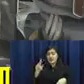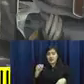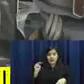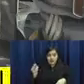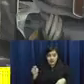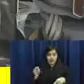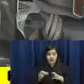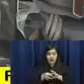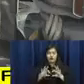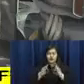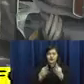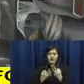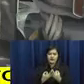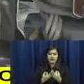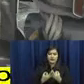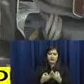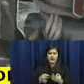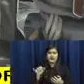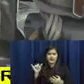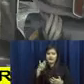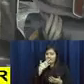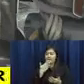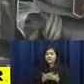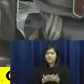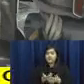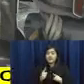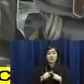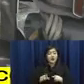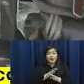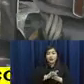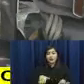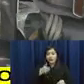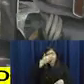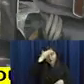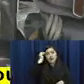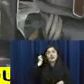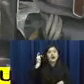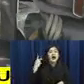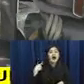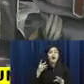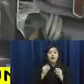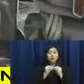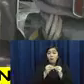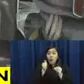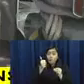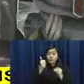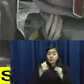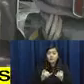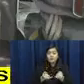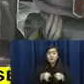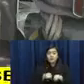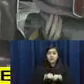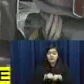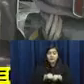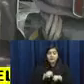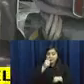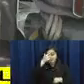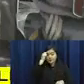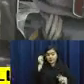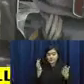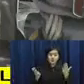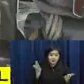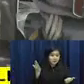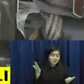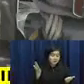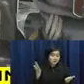yun. Pero huwag mong kalilibutan na meron pang higit dyan. Sapagkat maaaring yung bagay na ating naibigay ay